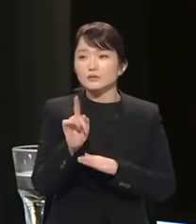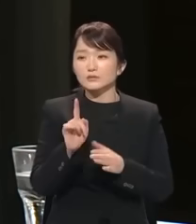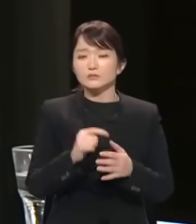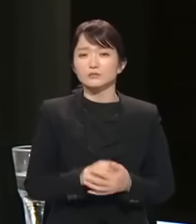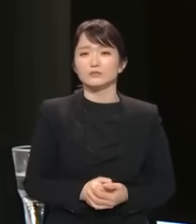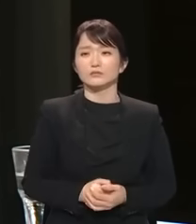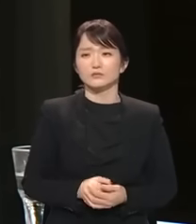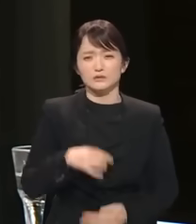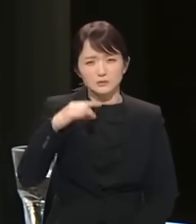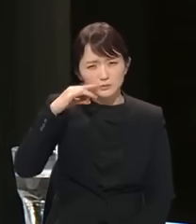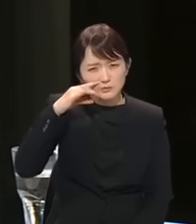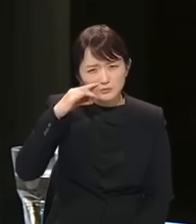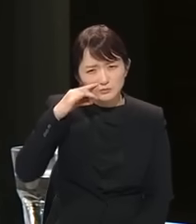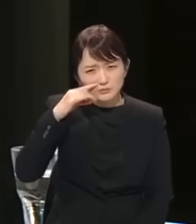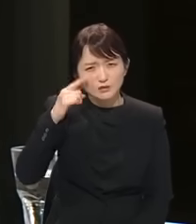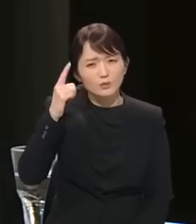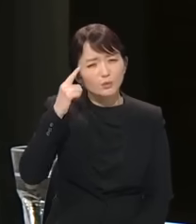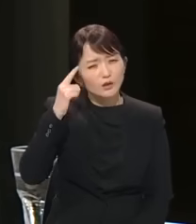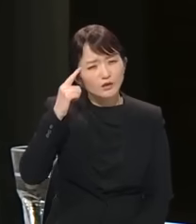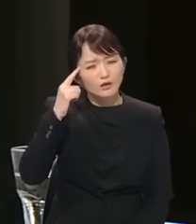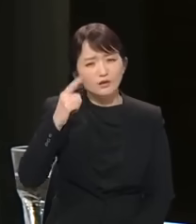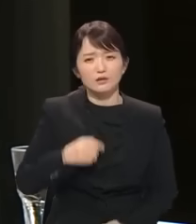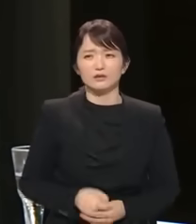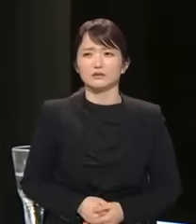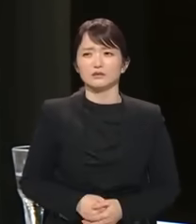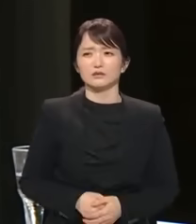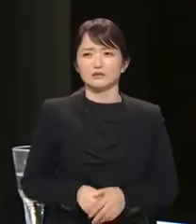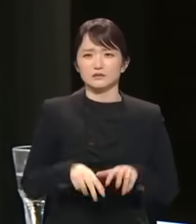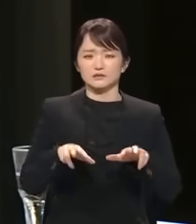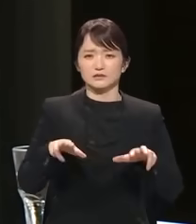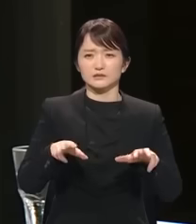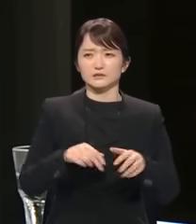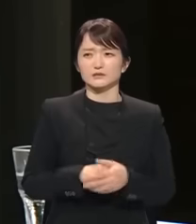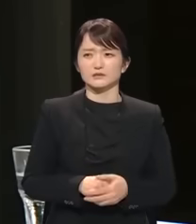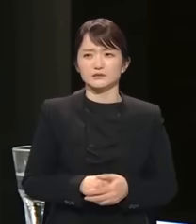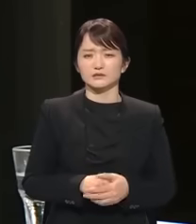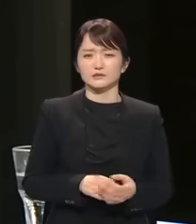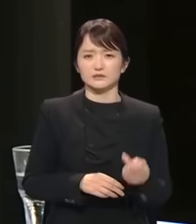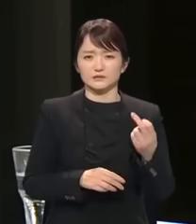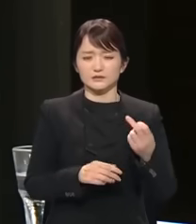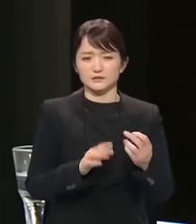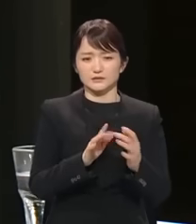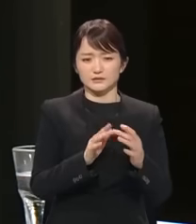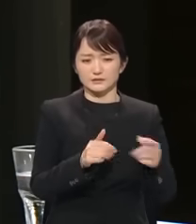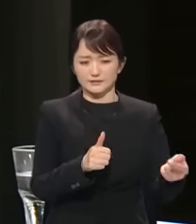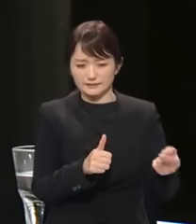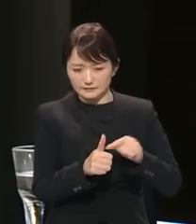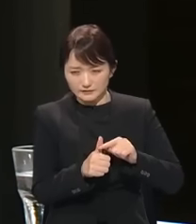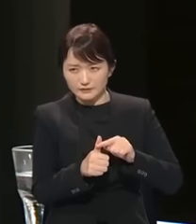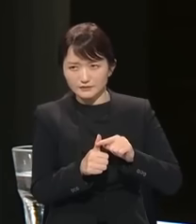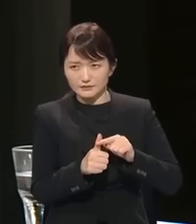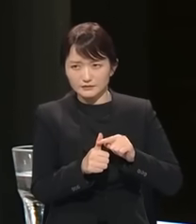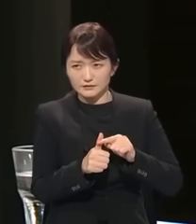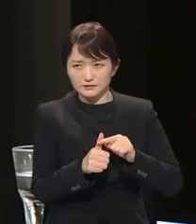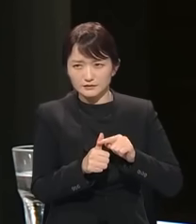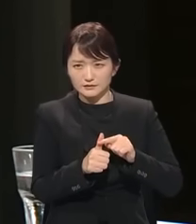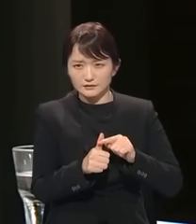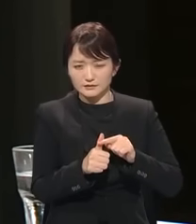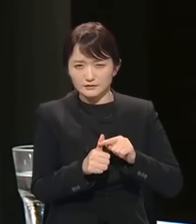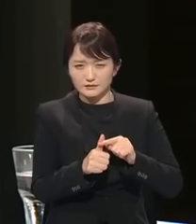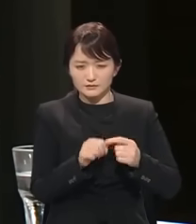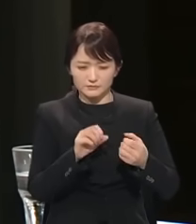이런저런 궁금증 어 왜 그랬을까 하는 부분에 대해서 지금 실제 형님께서 들어오셔 가지고 답글을 지금